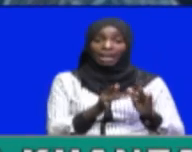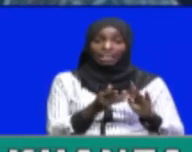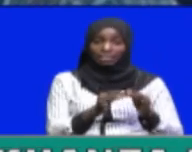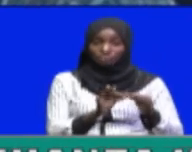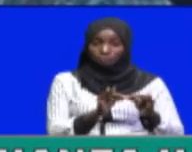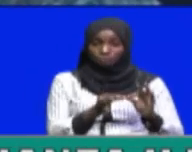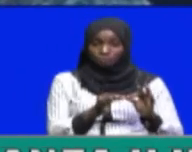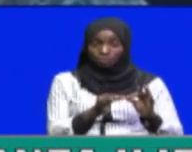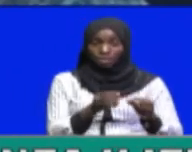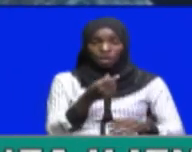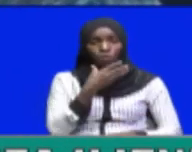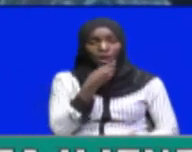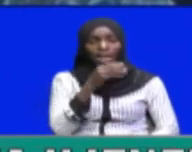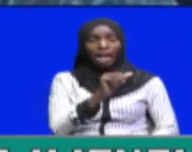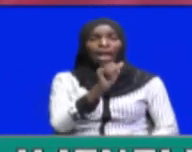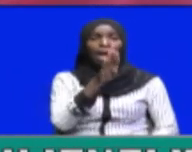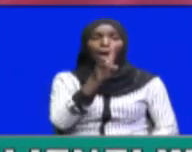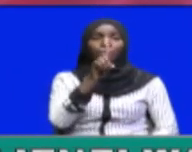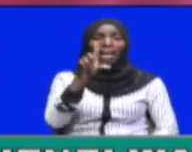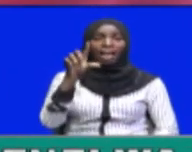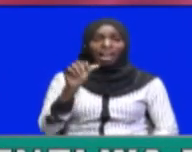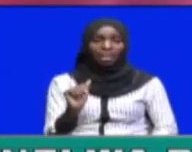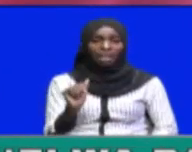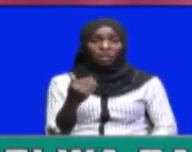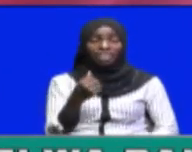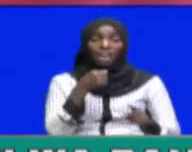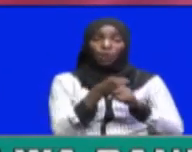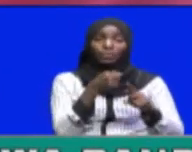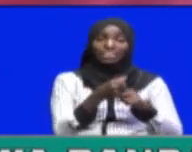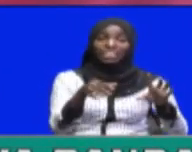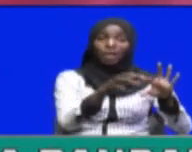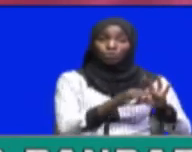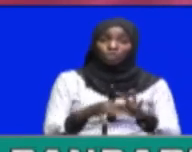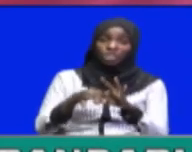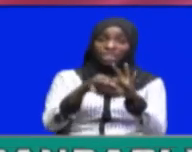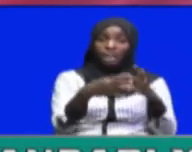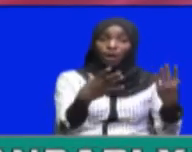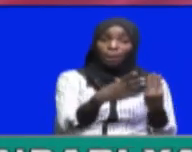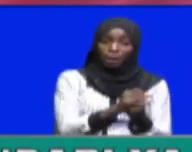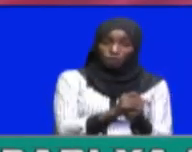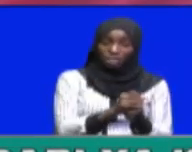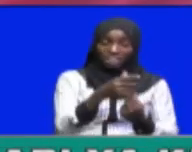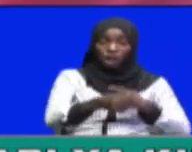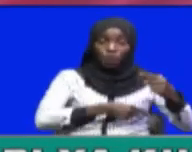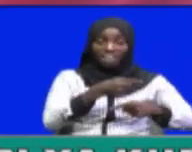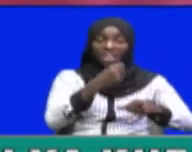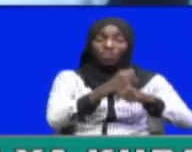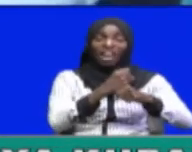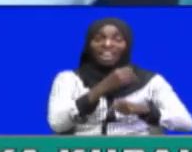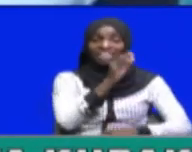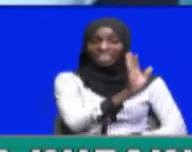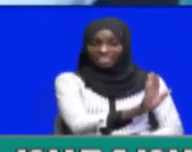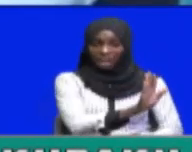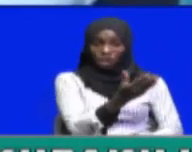kisiwani Pemba, Abdallah Abed Hamad, amesisitiza kuwa na mashirikiano ya pamoja katika utendaji wao ili